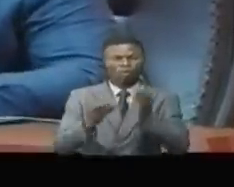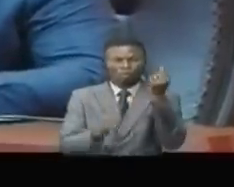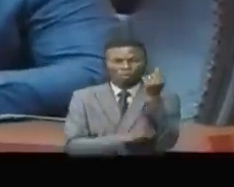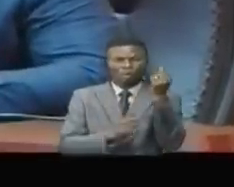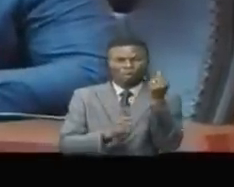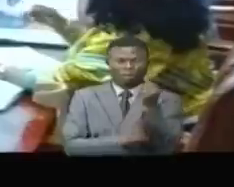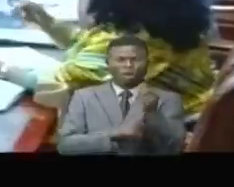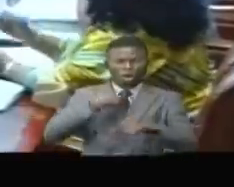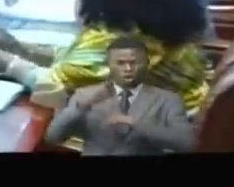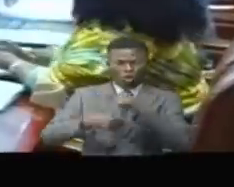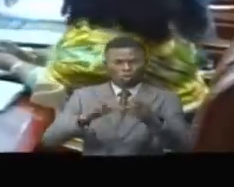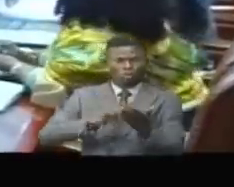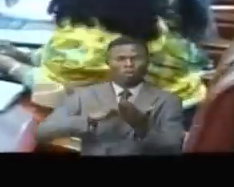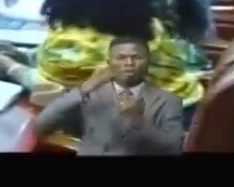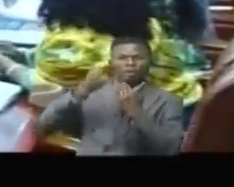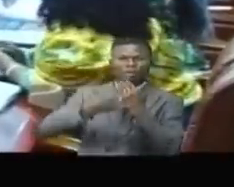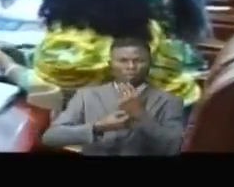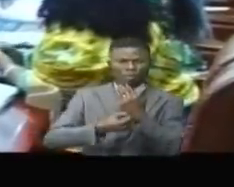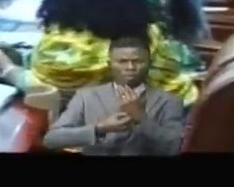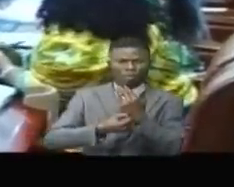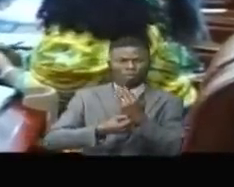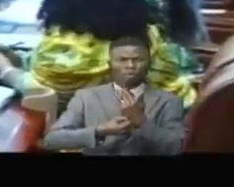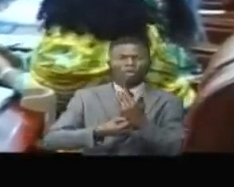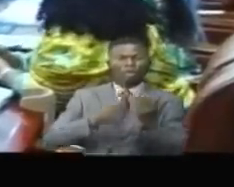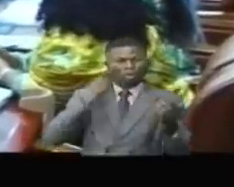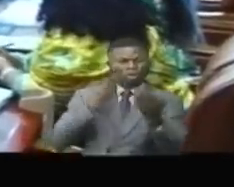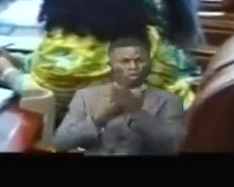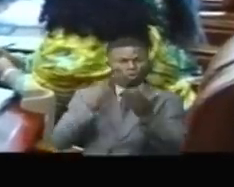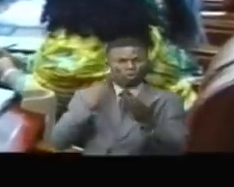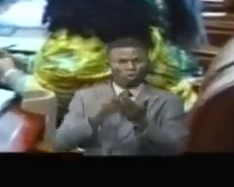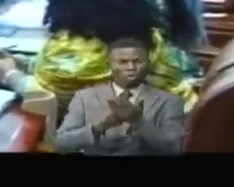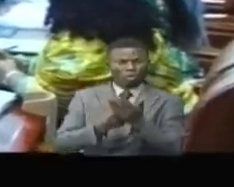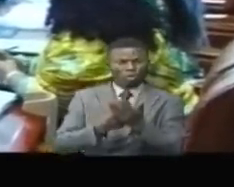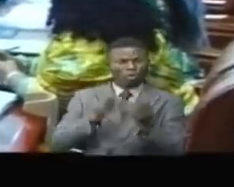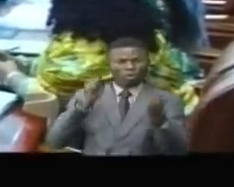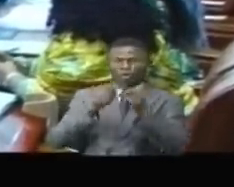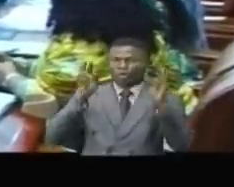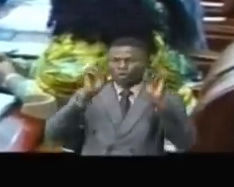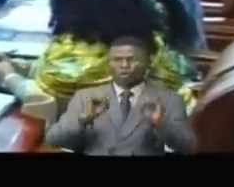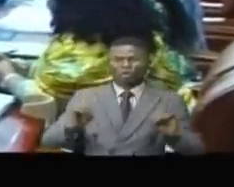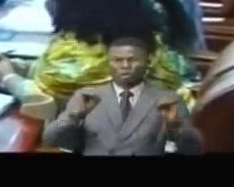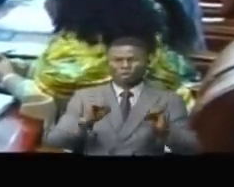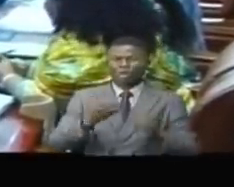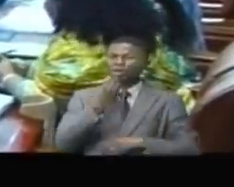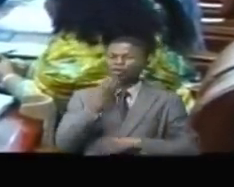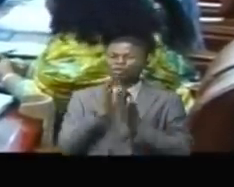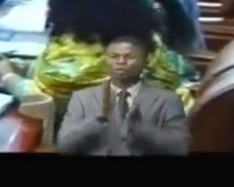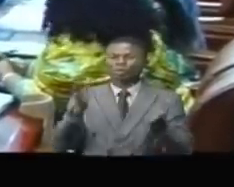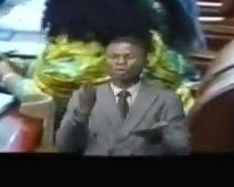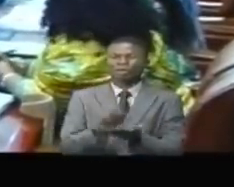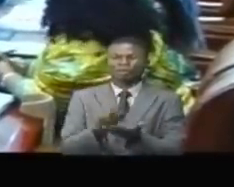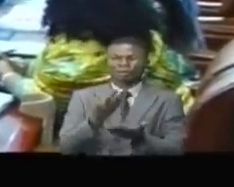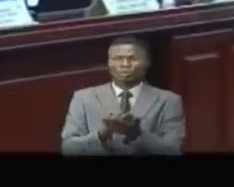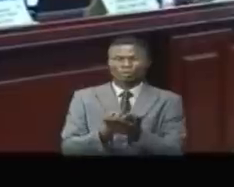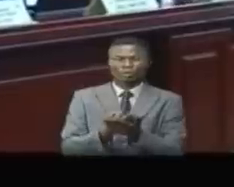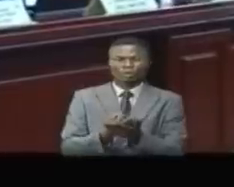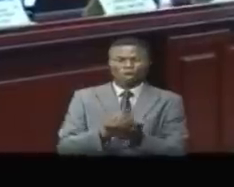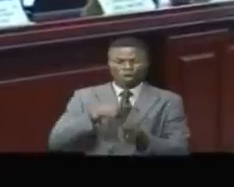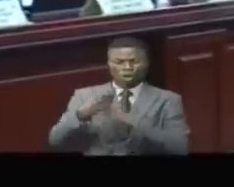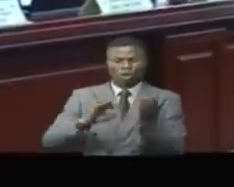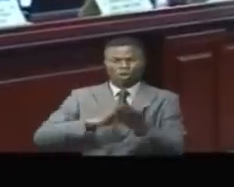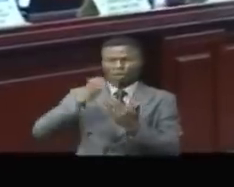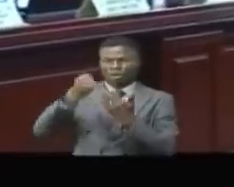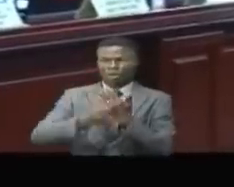pour la relance du projet. Face au constat de la non-objection de l'Inspection générale de finances pour la reprise du projet